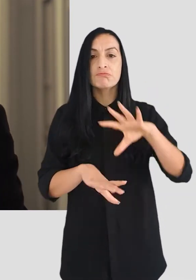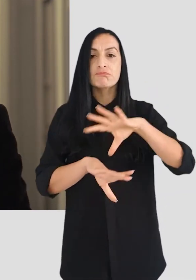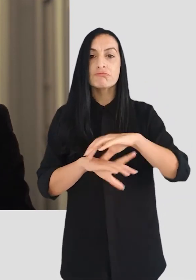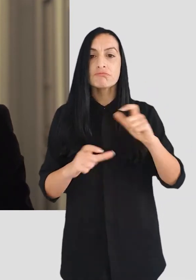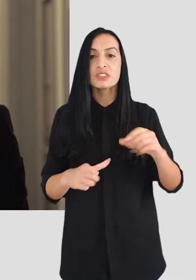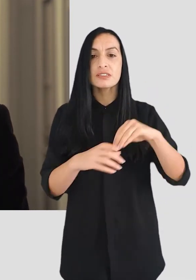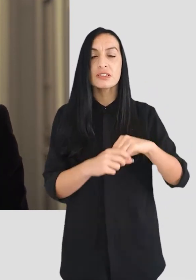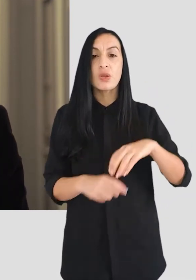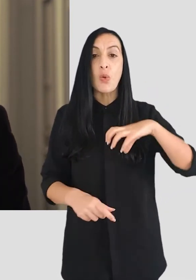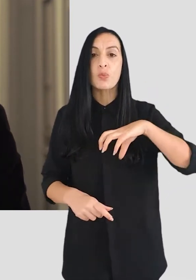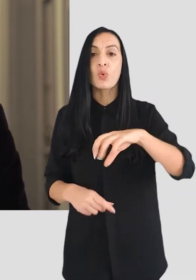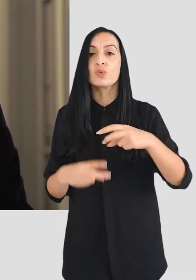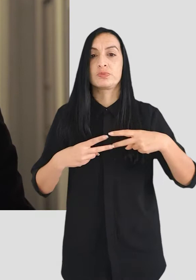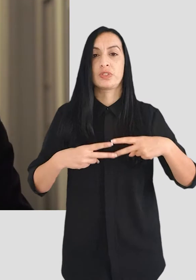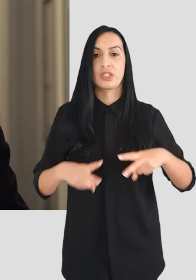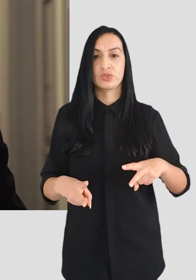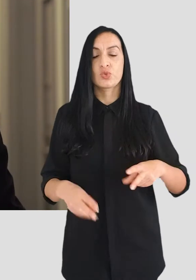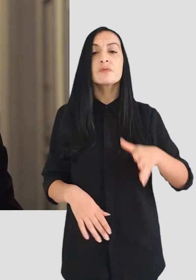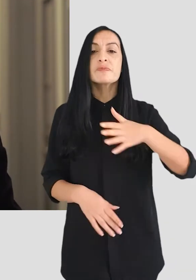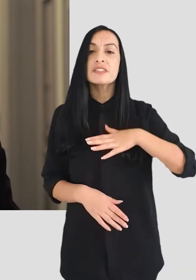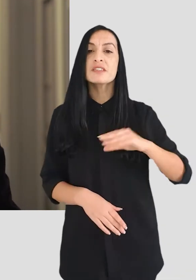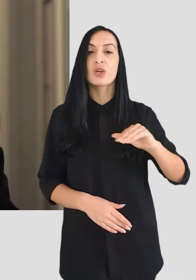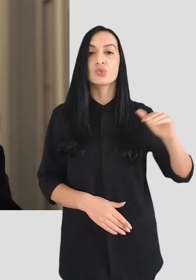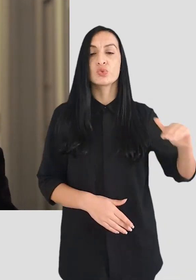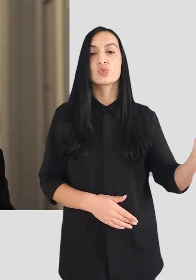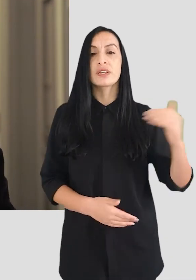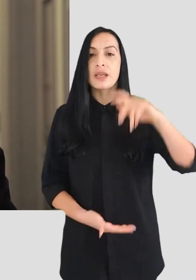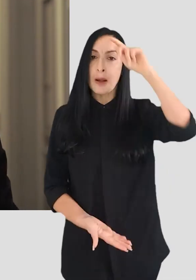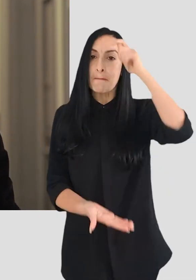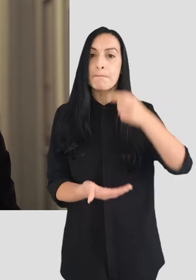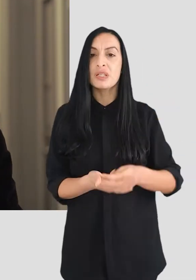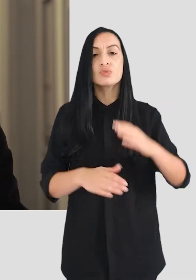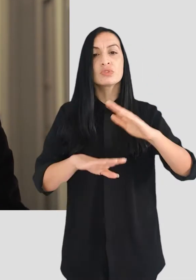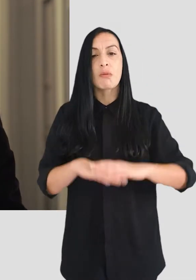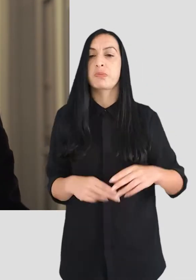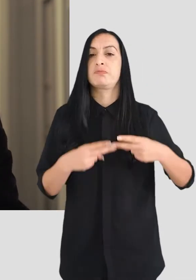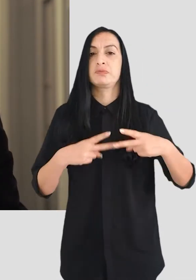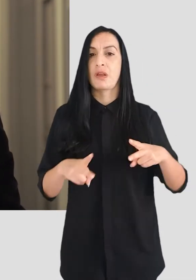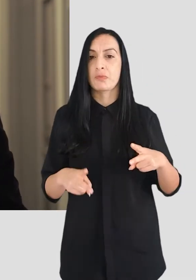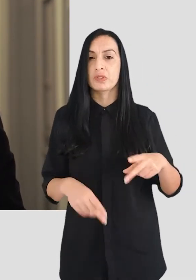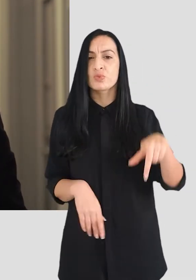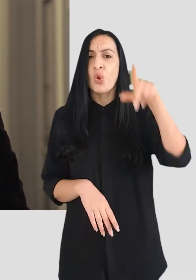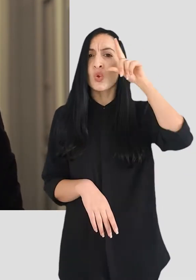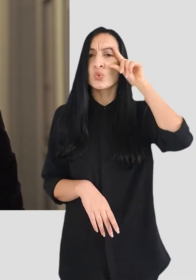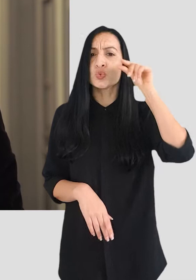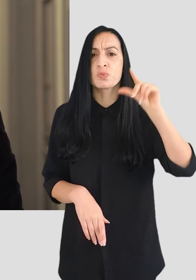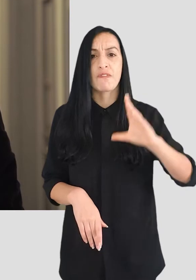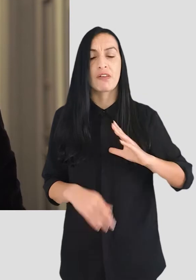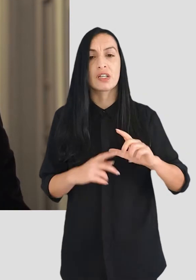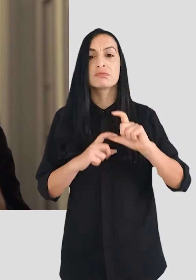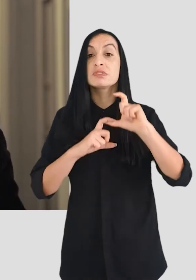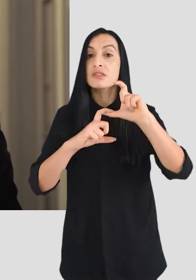için hastane içinde bir birim kuruyoruz. O birime isteyen müracaat edebiliyor. İsteyen, yani çocuklar için